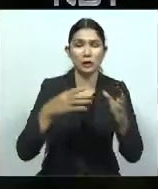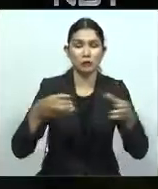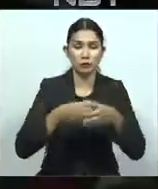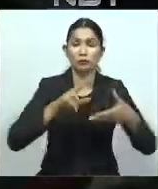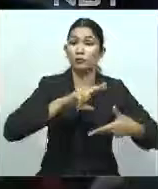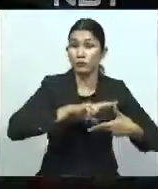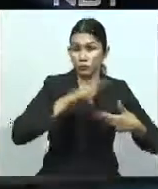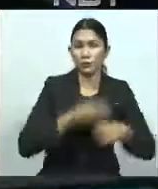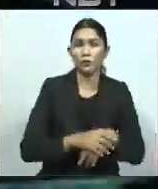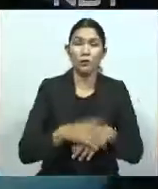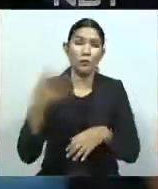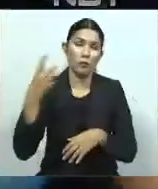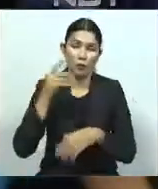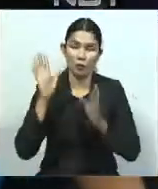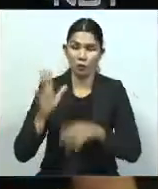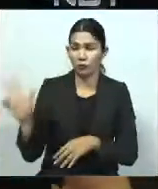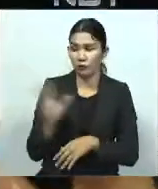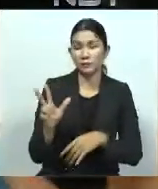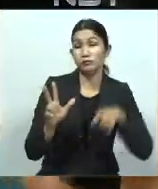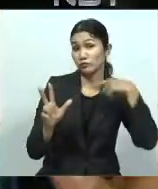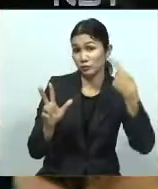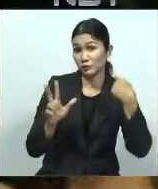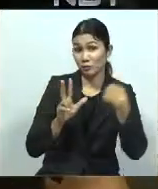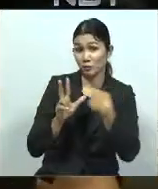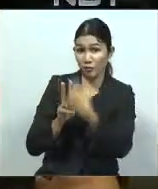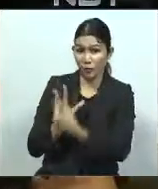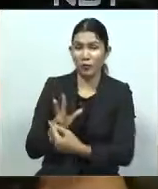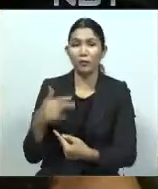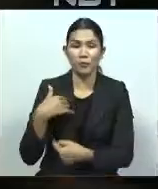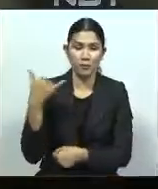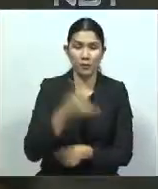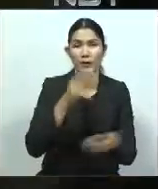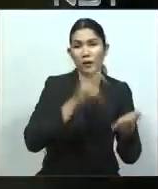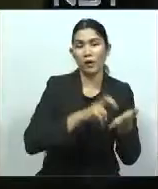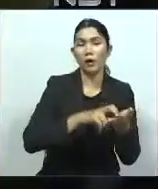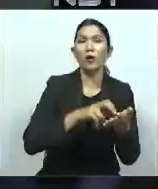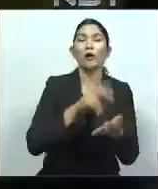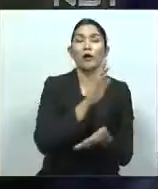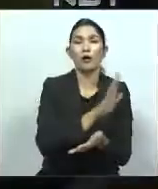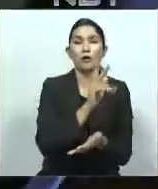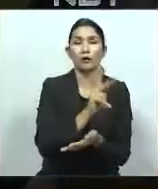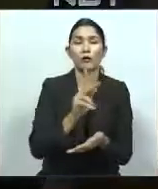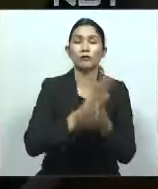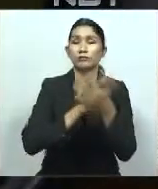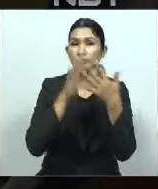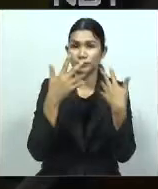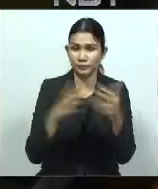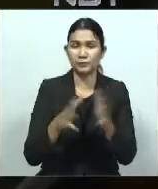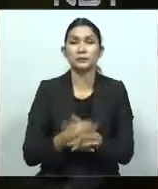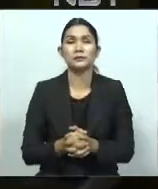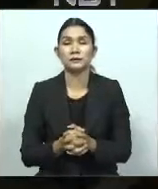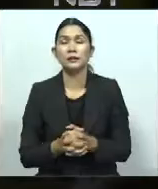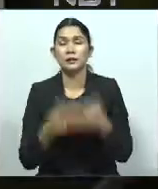ารัฐเมื่อวานนี้ทั้ง3คน3สาวเนี่ยนะคะได้เข้ามารับหนังสือรับรองจากกกต.เป็นที่เรียบร้อยแล้วนะคะโด